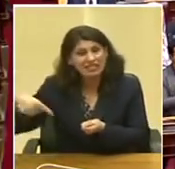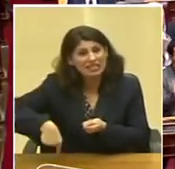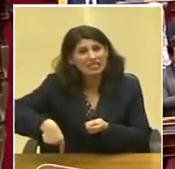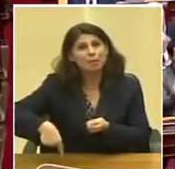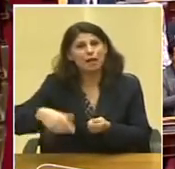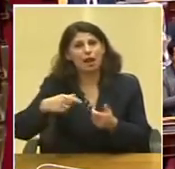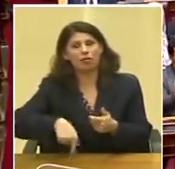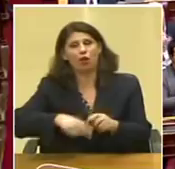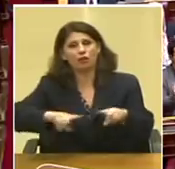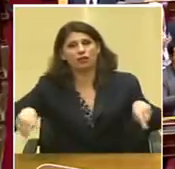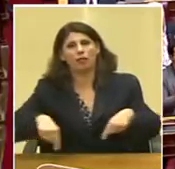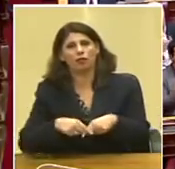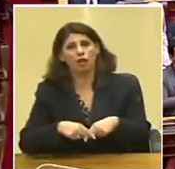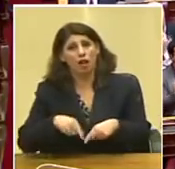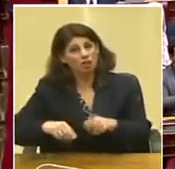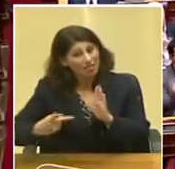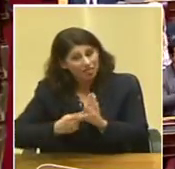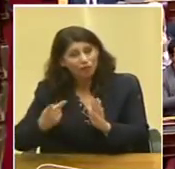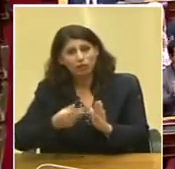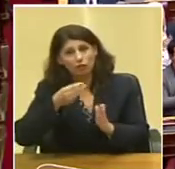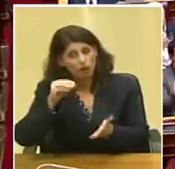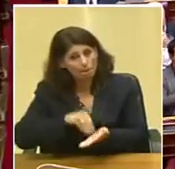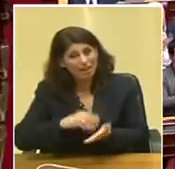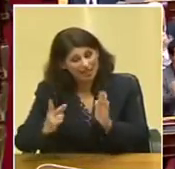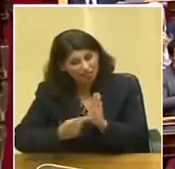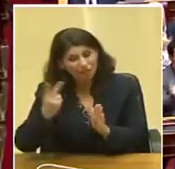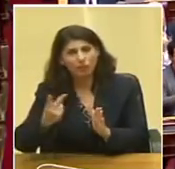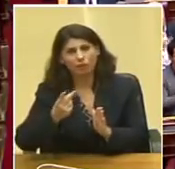Όπου κληθείς να σχολιάσετε για δεύτερη φορά, για δεύτερη φορά,